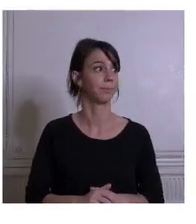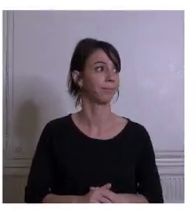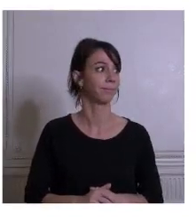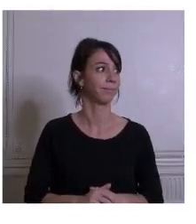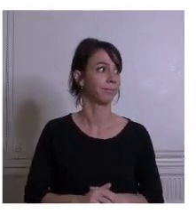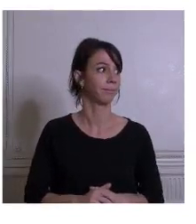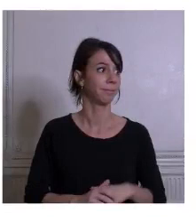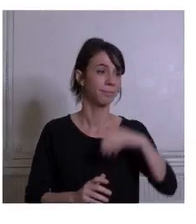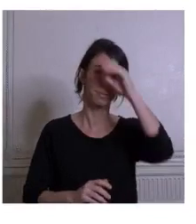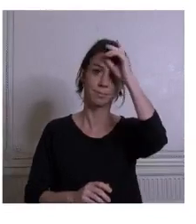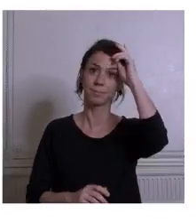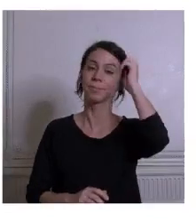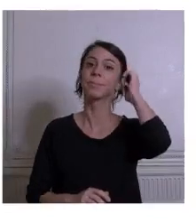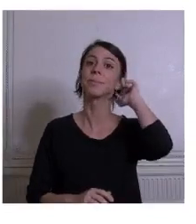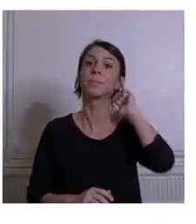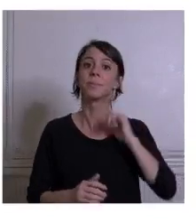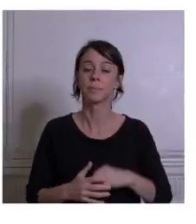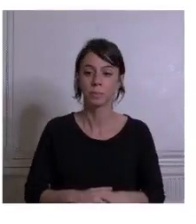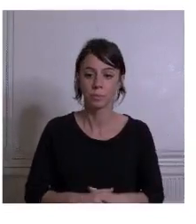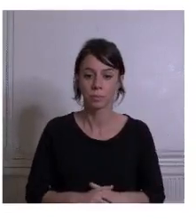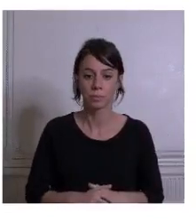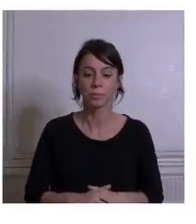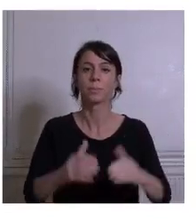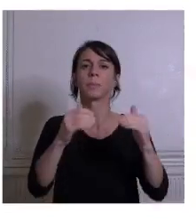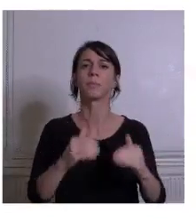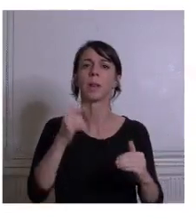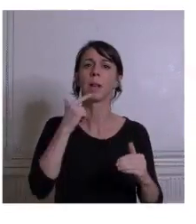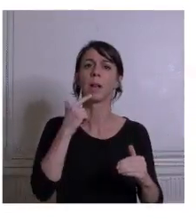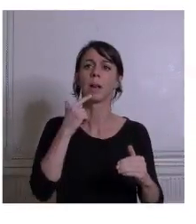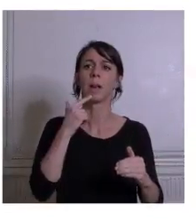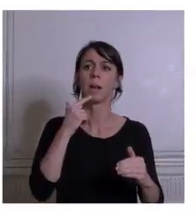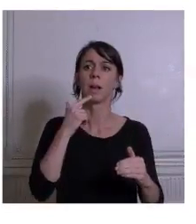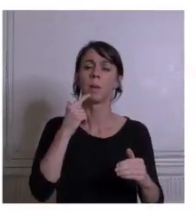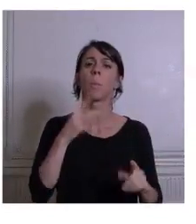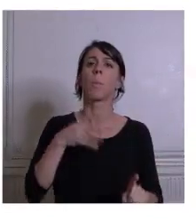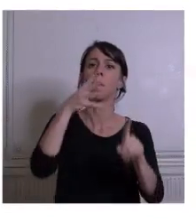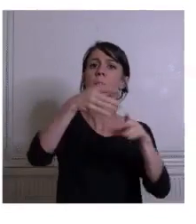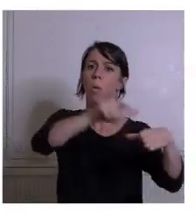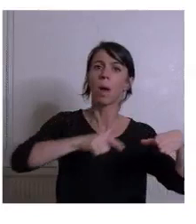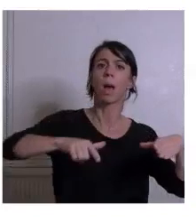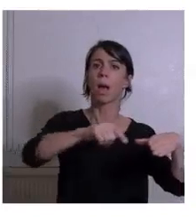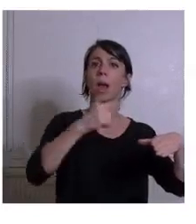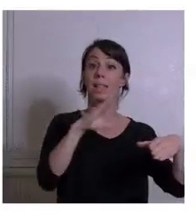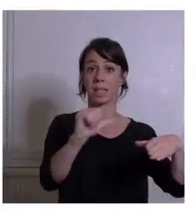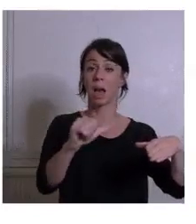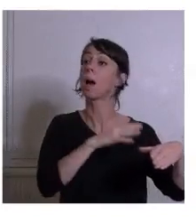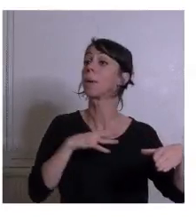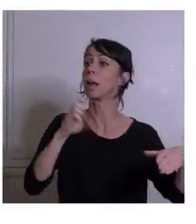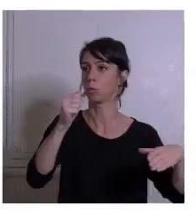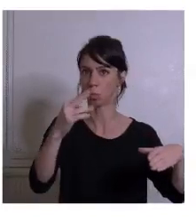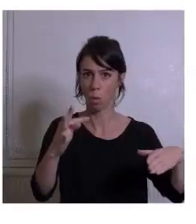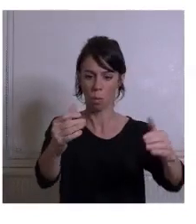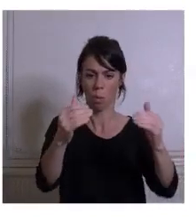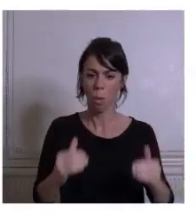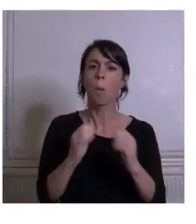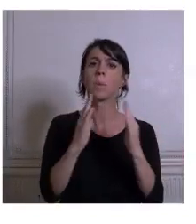tableau récapitulatif concernant l'ensemble des marchés sur Paul Lapi? D'abord, on te souhaite un prompt rétablissement. Merci. Et évidemment, on te passera le